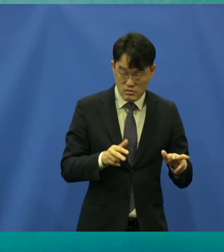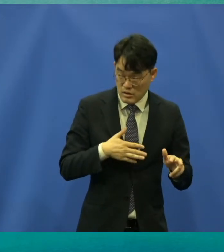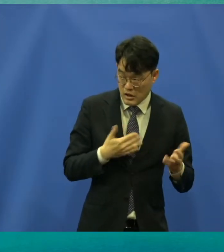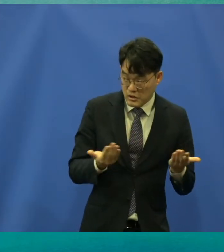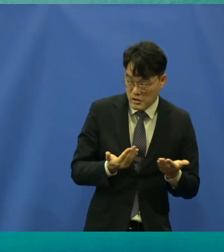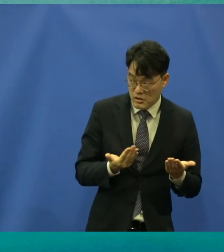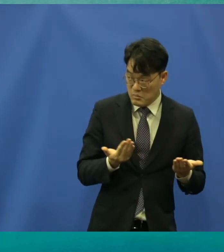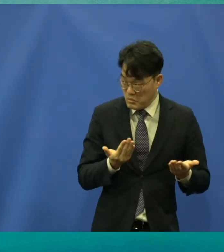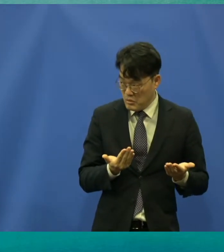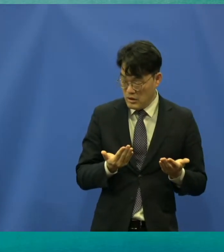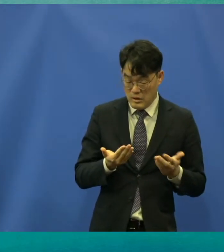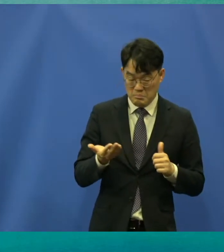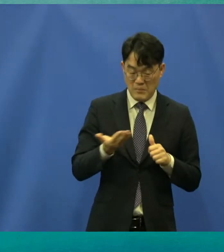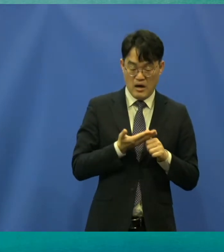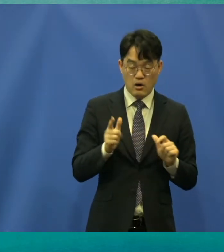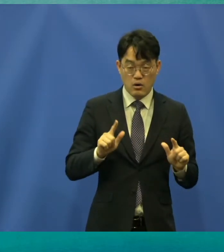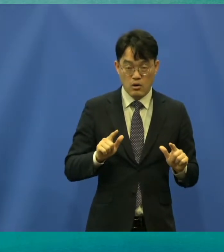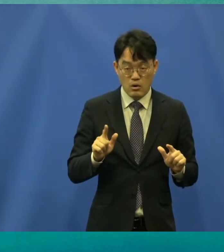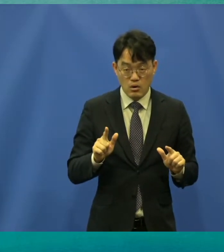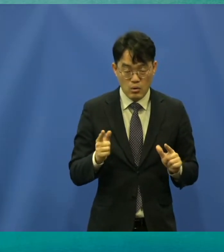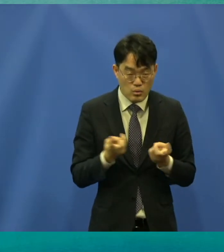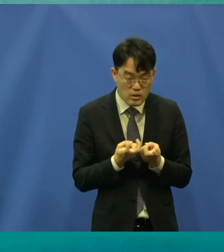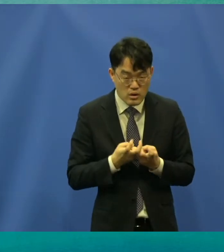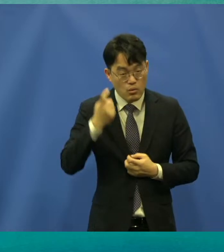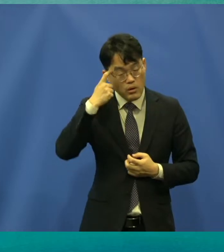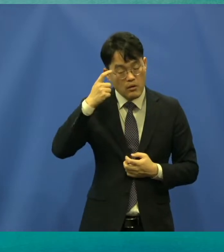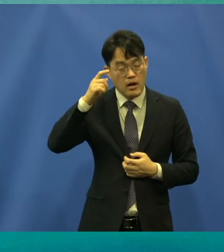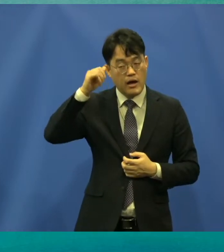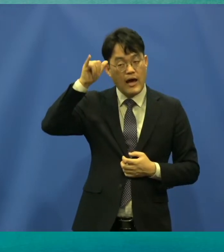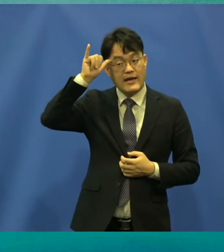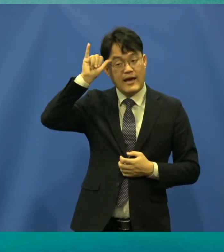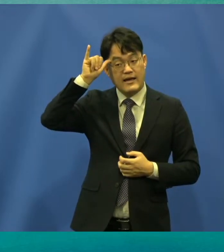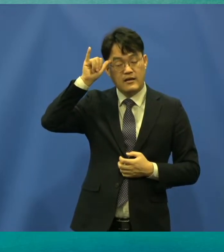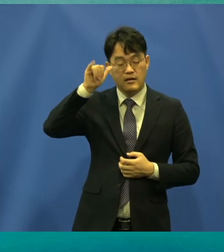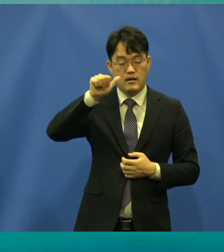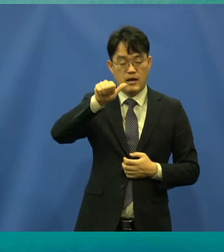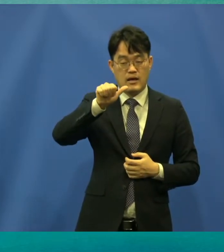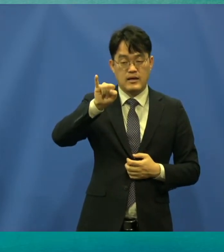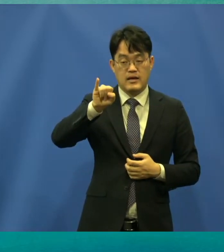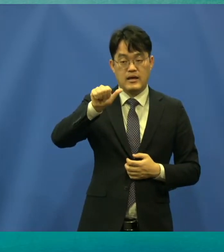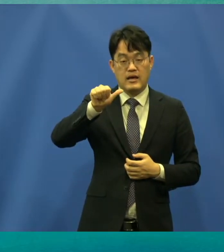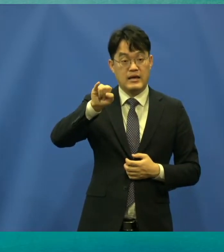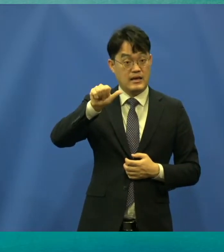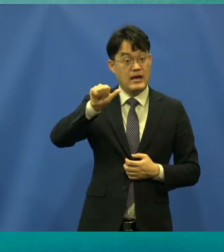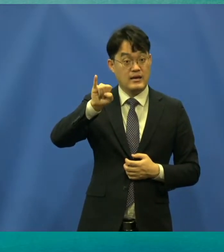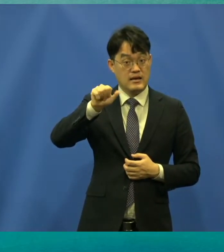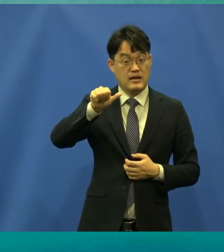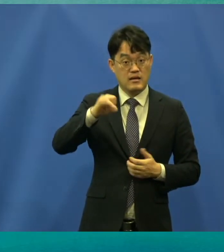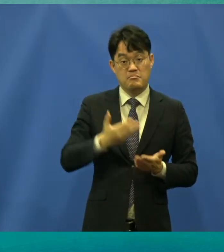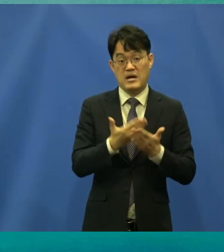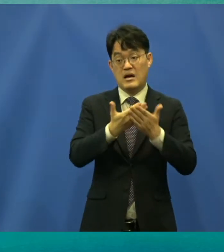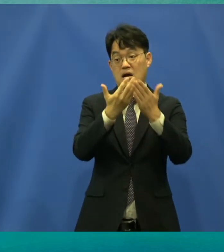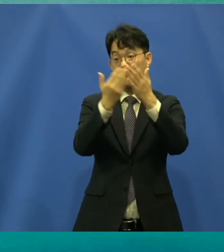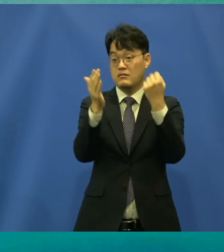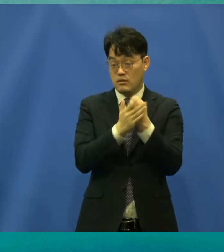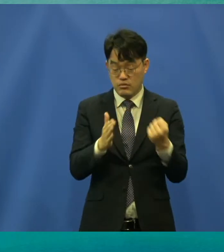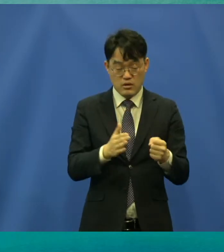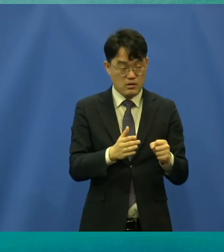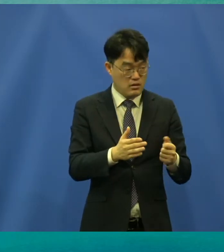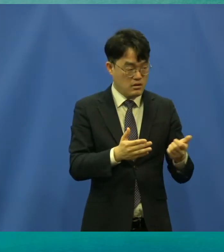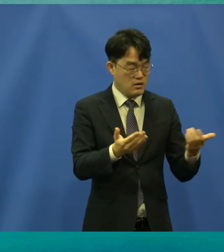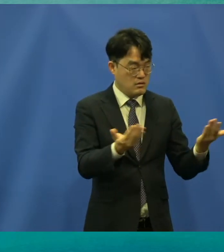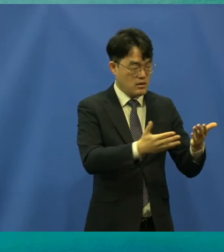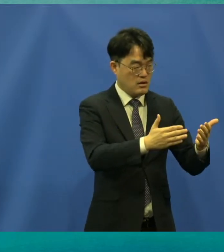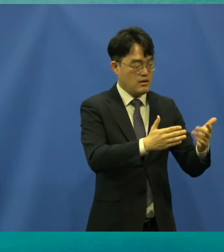생각보다 엄청난 파도, 엄청난 폭풍을 몰고 올 것입니다. 수많은 직업이 사라질 것입니다.